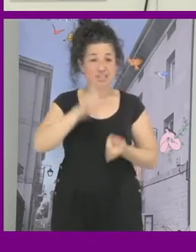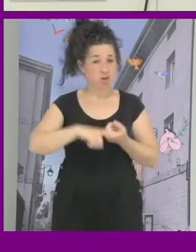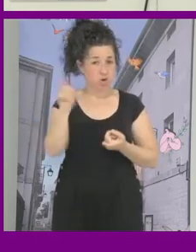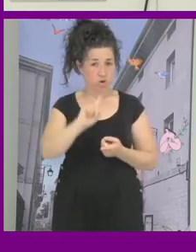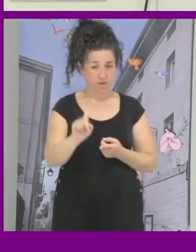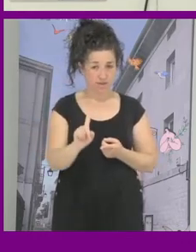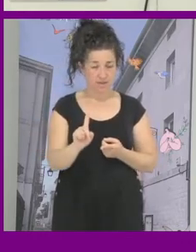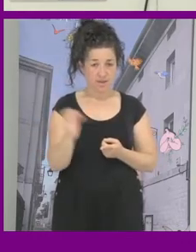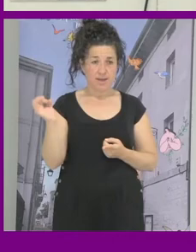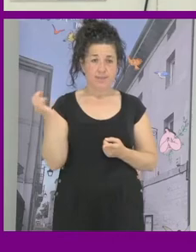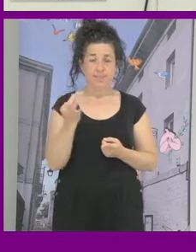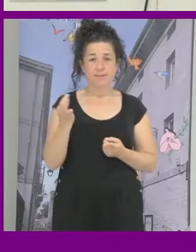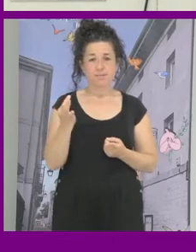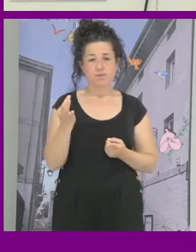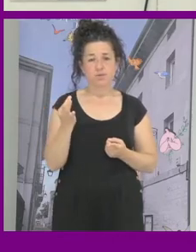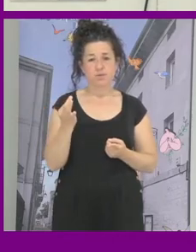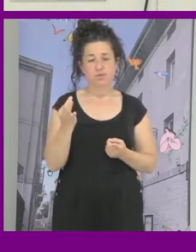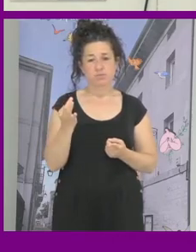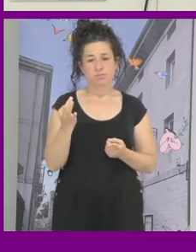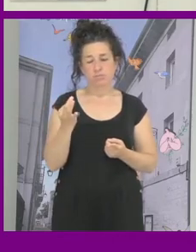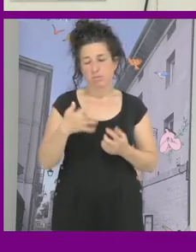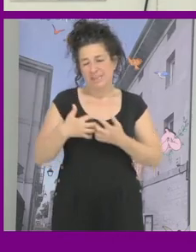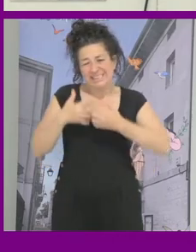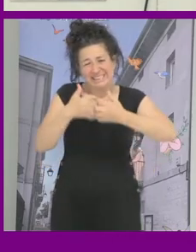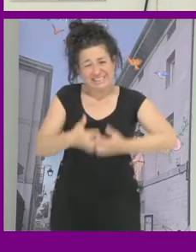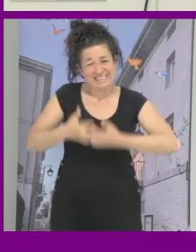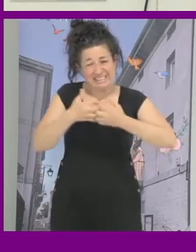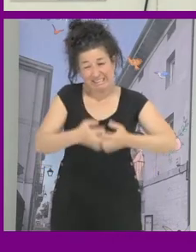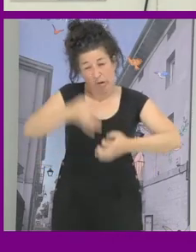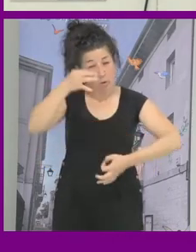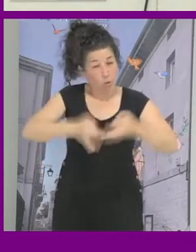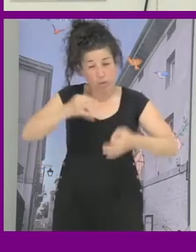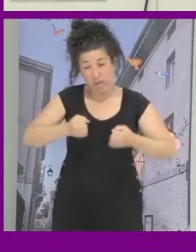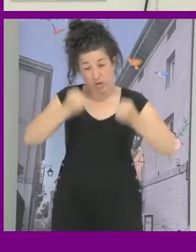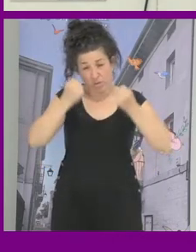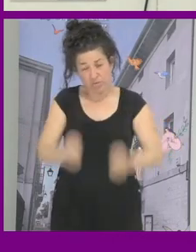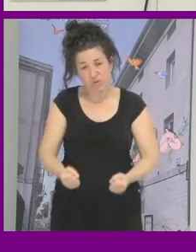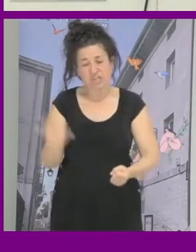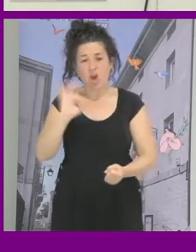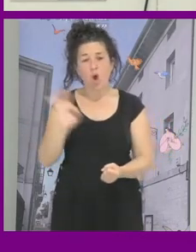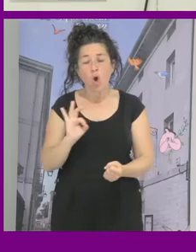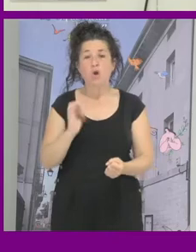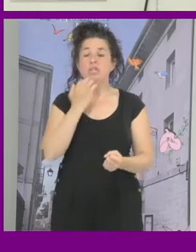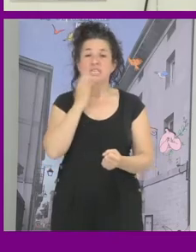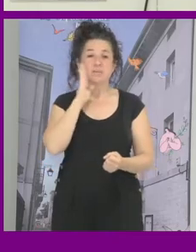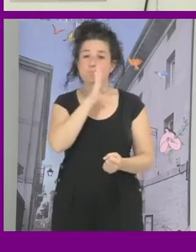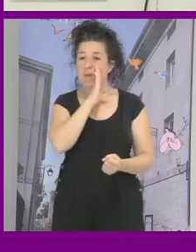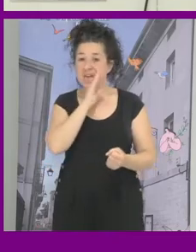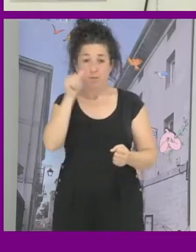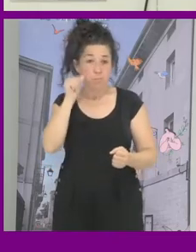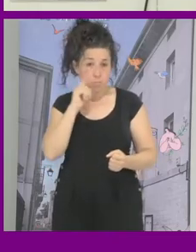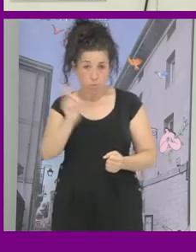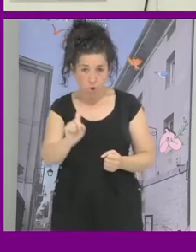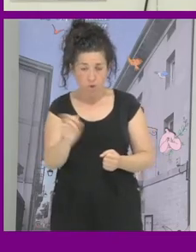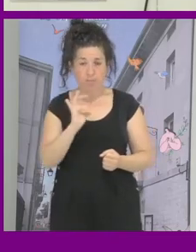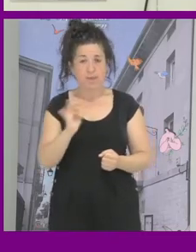ber, printzipioz, ba, bueno, edo sekulako borroka juridiko aurrera eraman, edo ama zaurdunak umea adoptatu, bai?